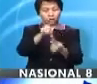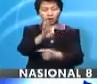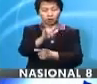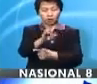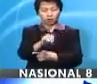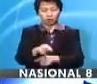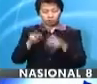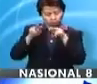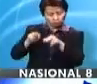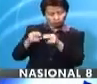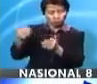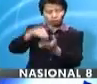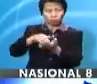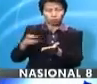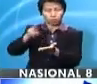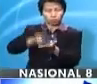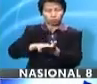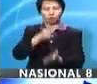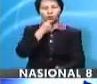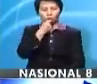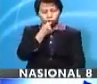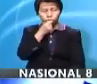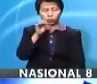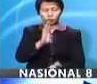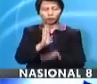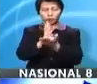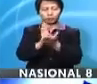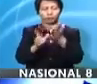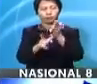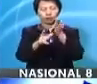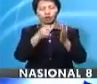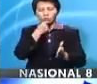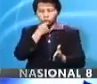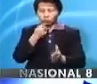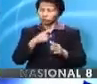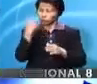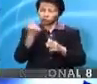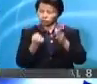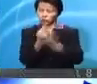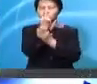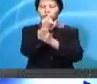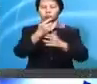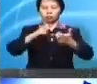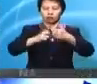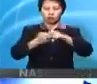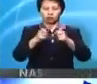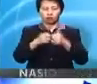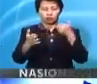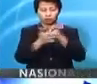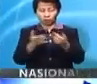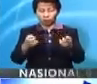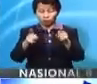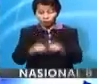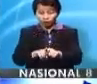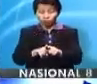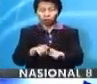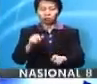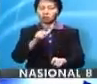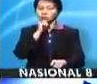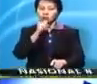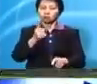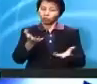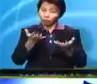agar meneliti semula rekod pengadil dan pembantu pengadil yang sering menimbulkan kontroversi sehingga berlaku insiden yang